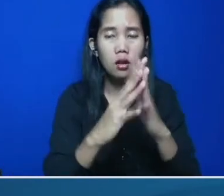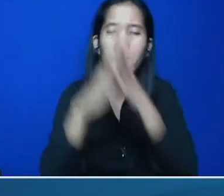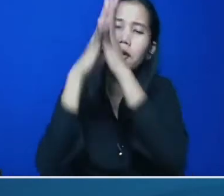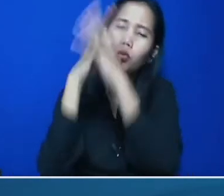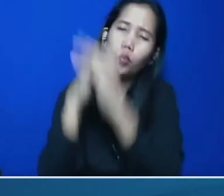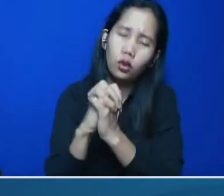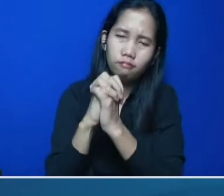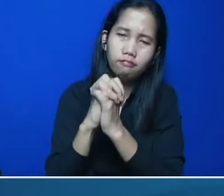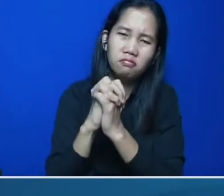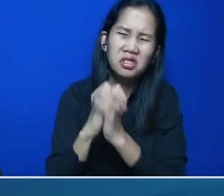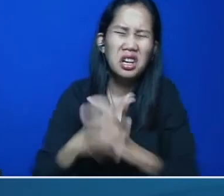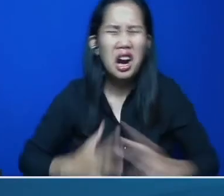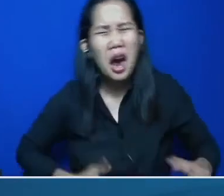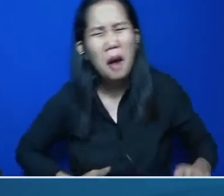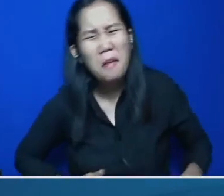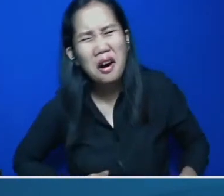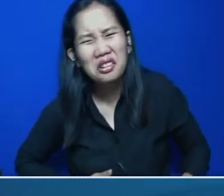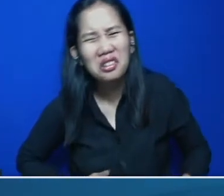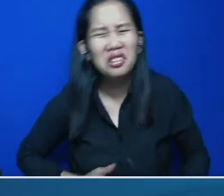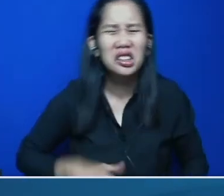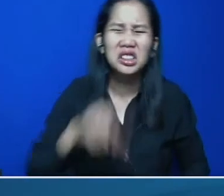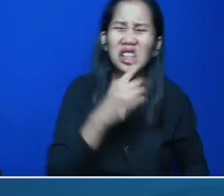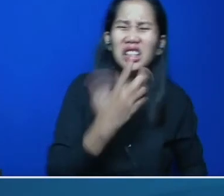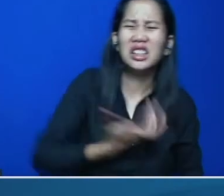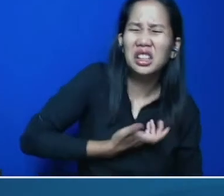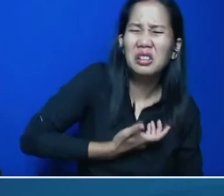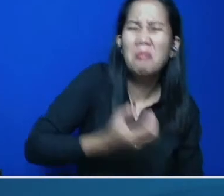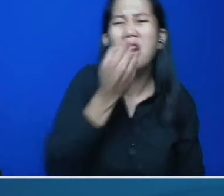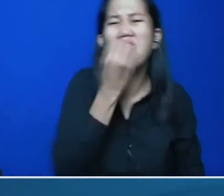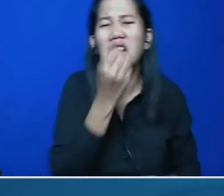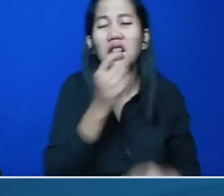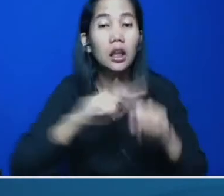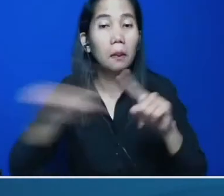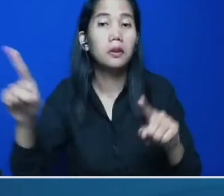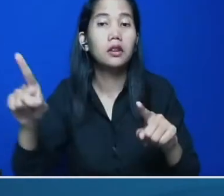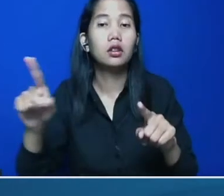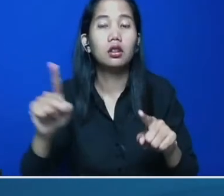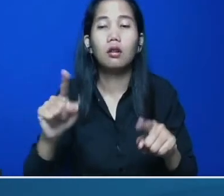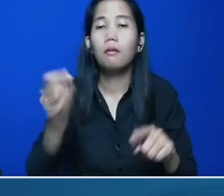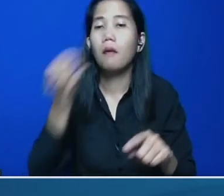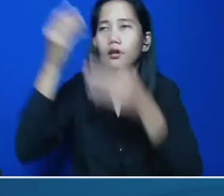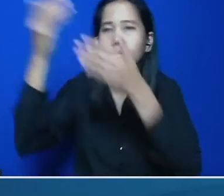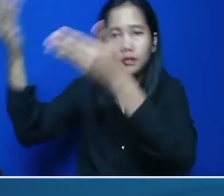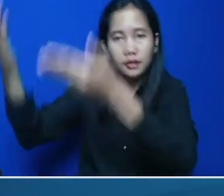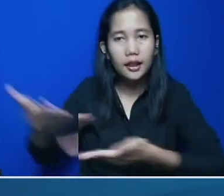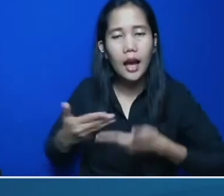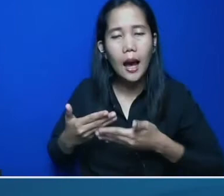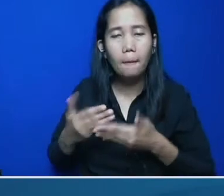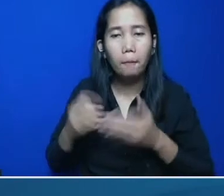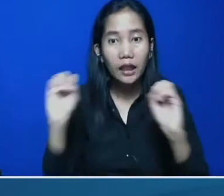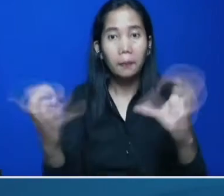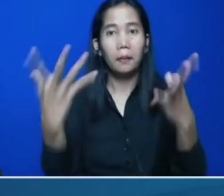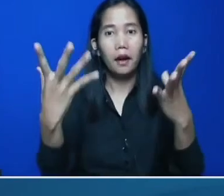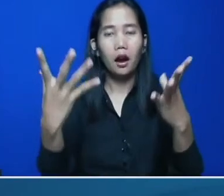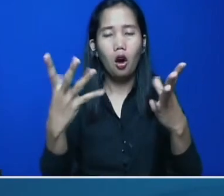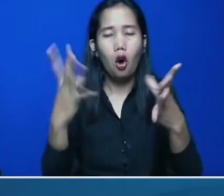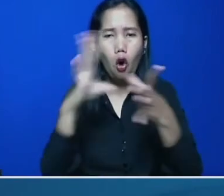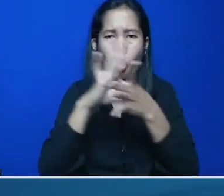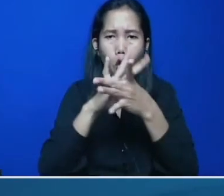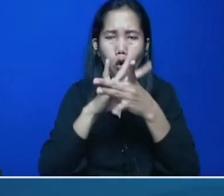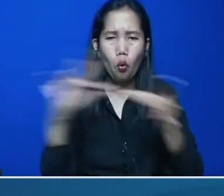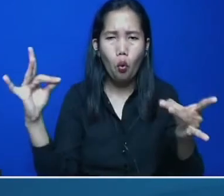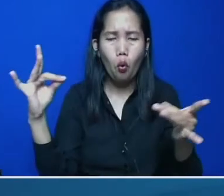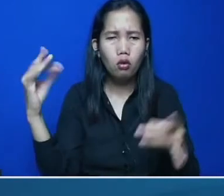disediakan tiba-tiba rohnya diliputi Kuasa Ilahi Wah ada ceritera ini dia